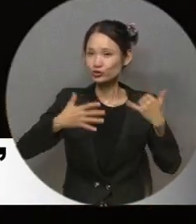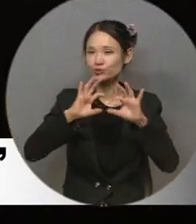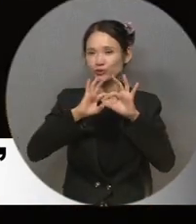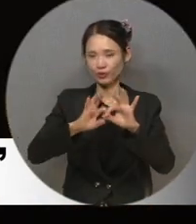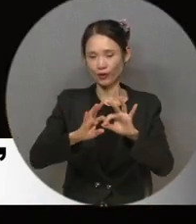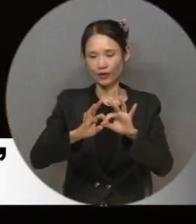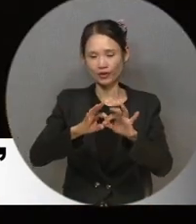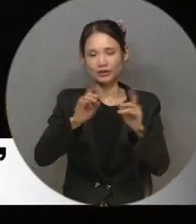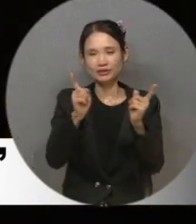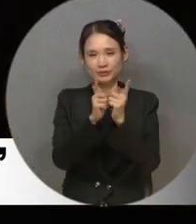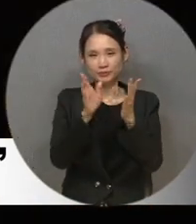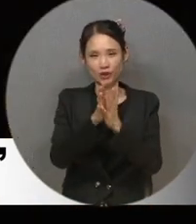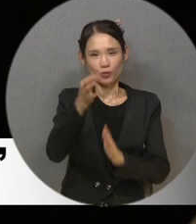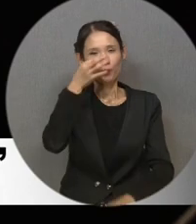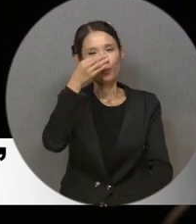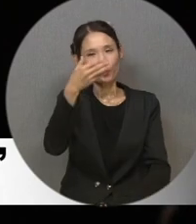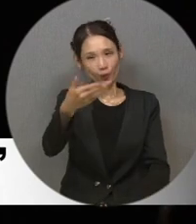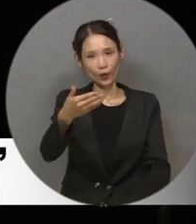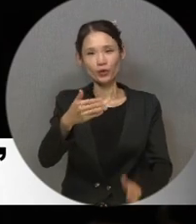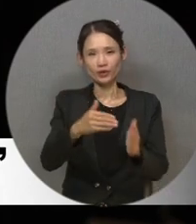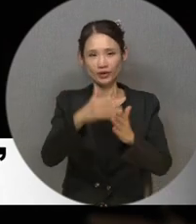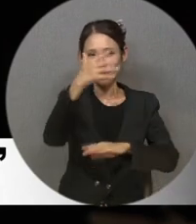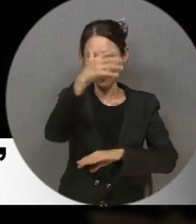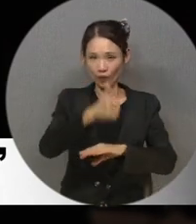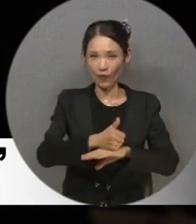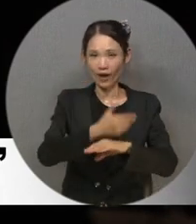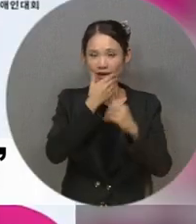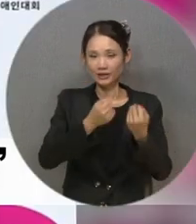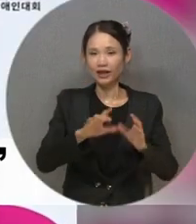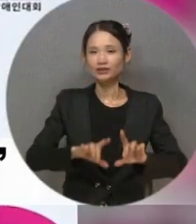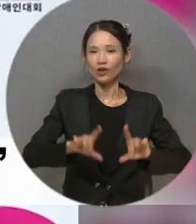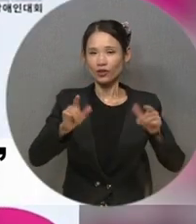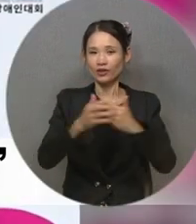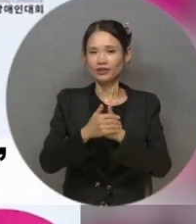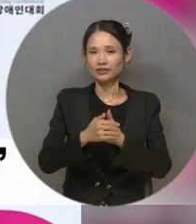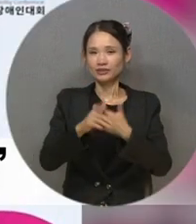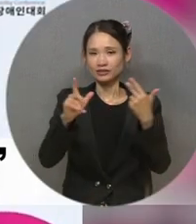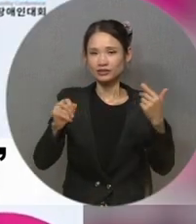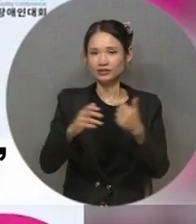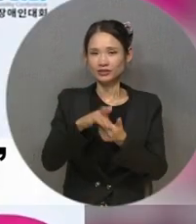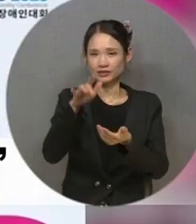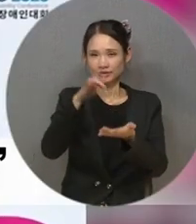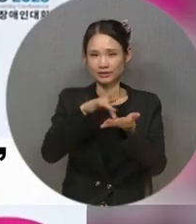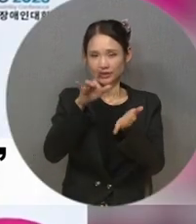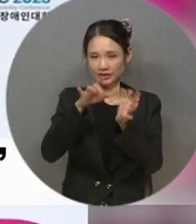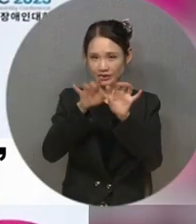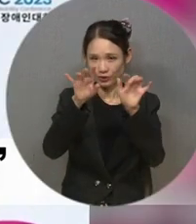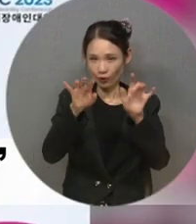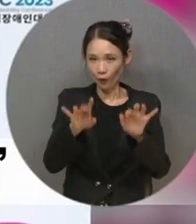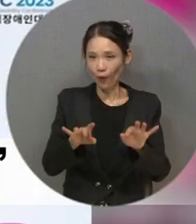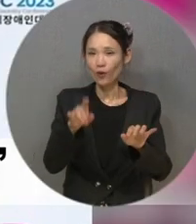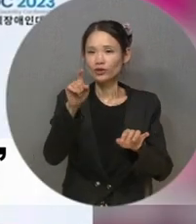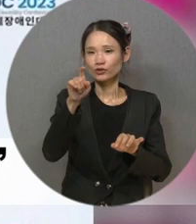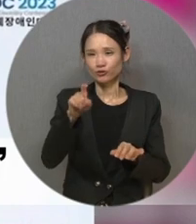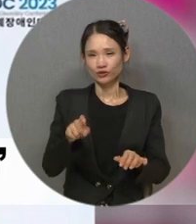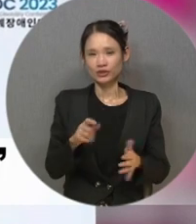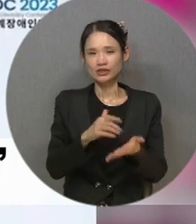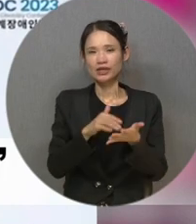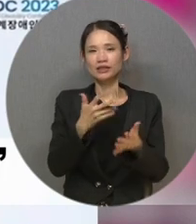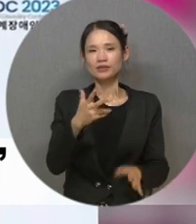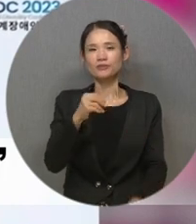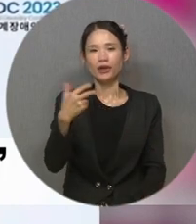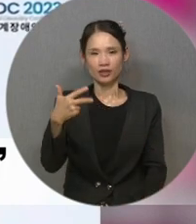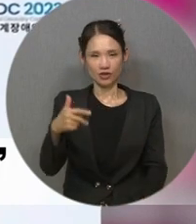실시간으로 생중계했습니다. 그 결과 행사 첫날인 7일 실시간 조회수 2만 4천 회를 돌파하며 전